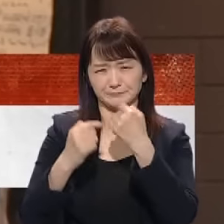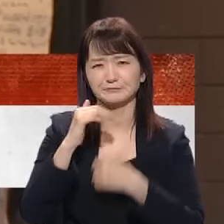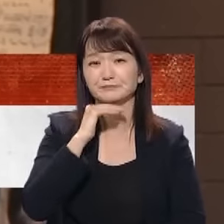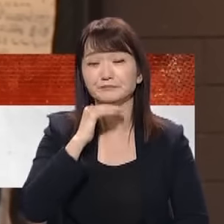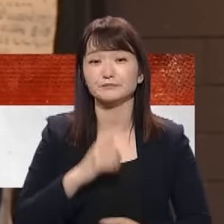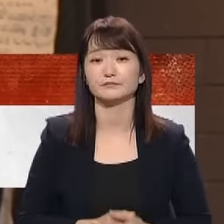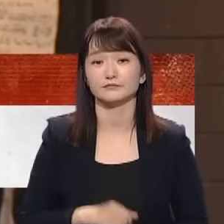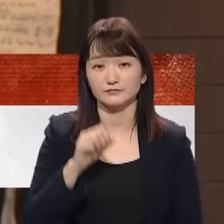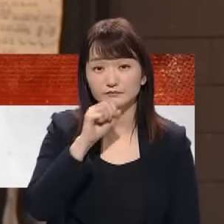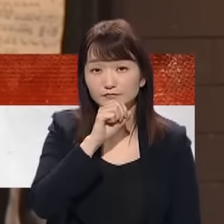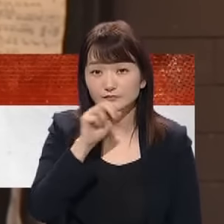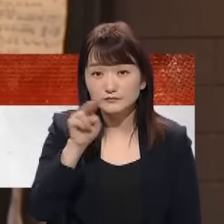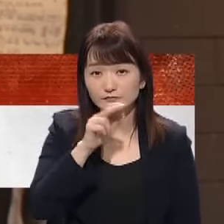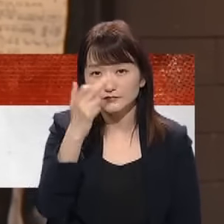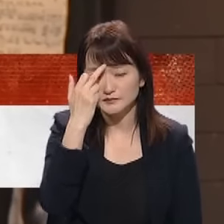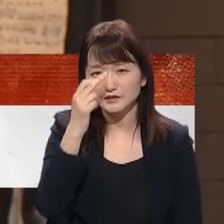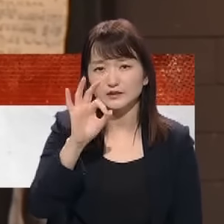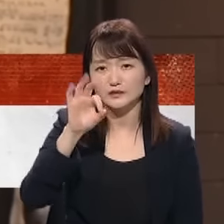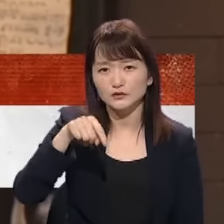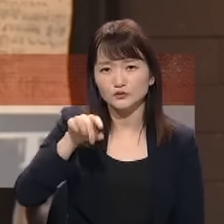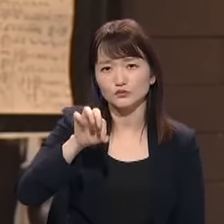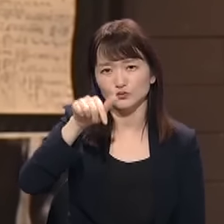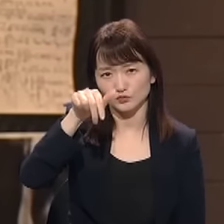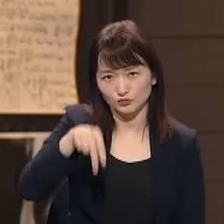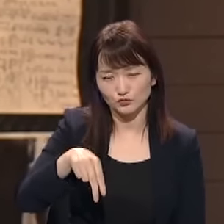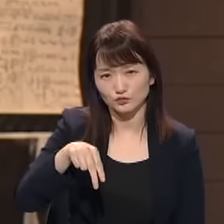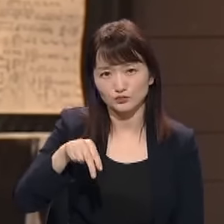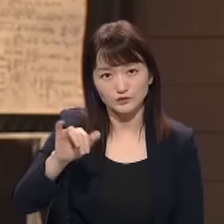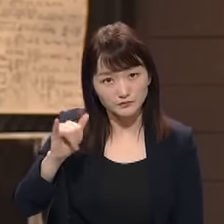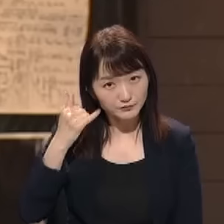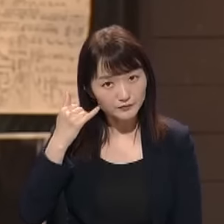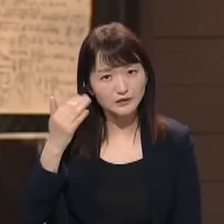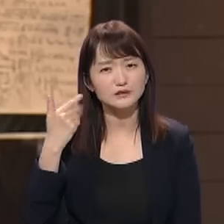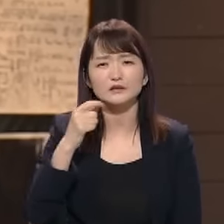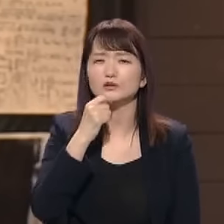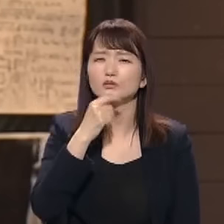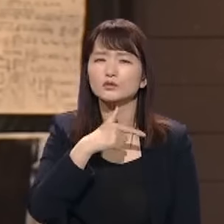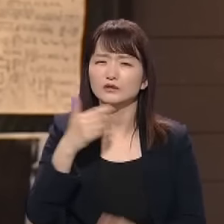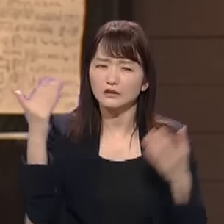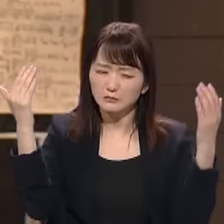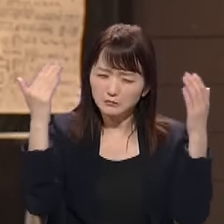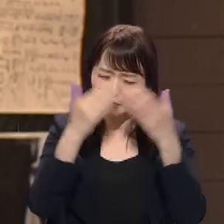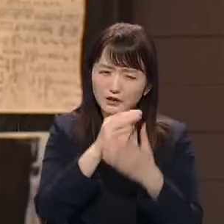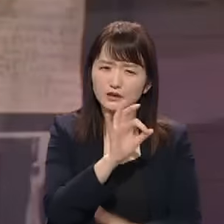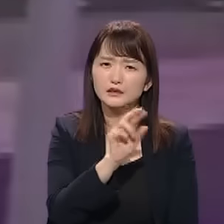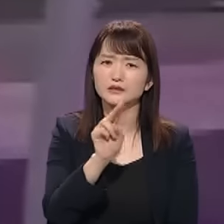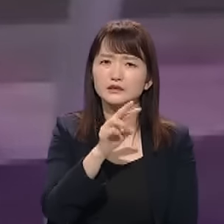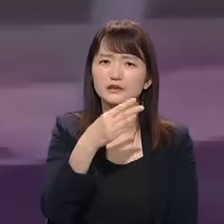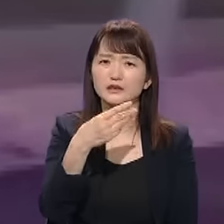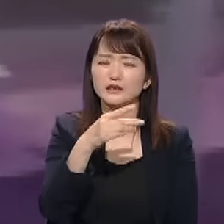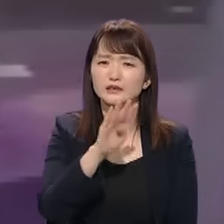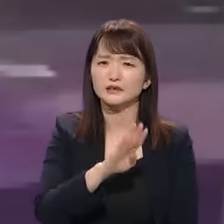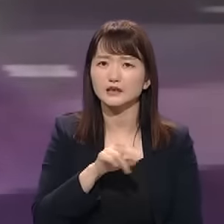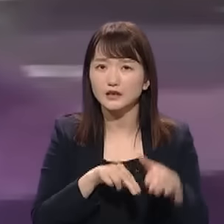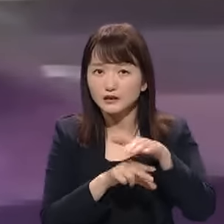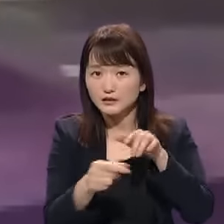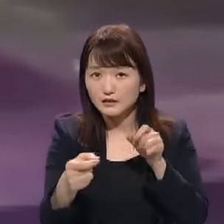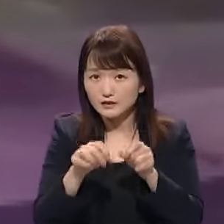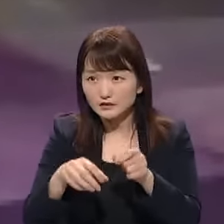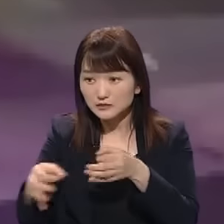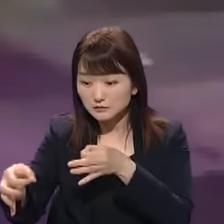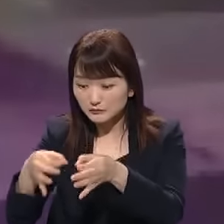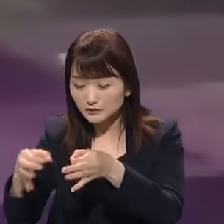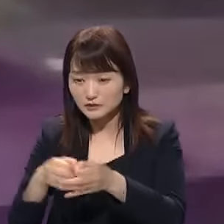있습니다. 자 용인의 최웅규님께서 연락 주셨어요. 지난 월요일 심야에 야탐역 인근 상가에서 바닥에 저렇게